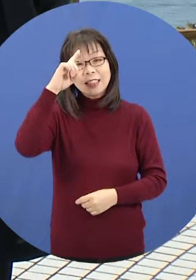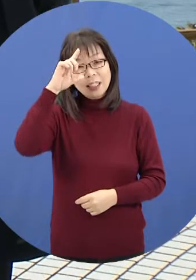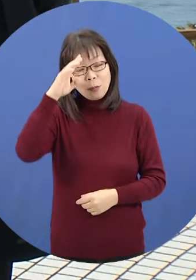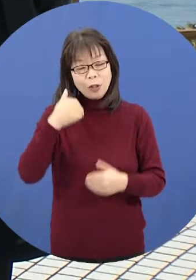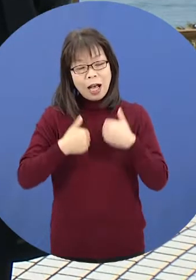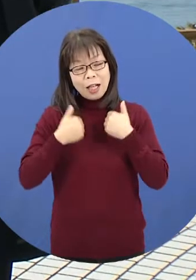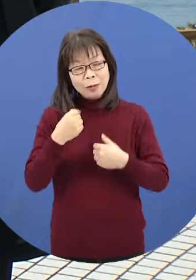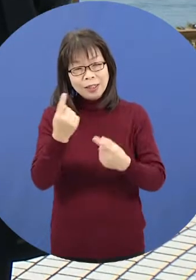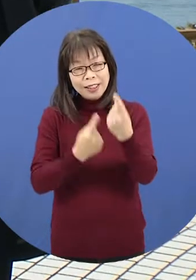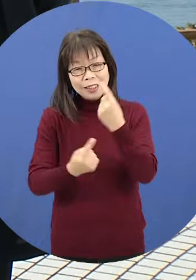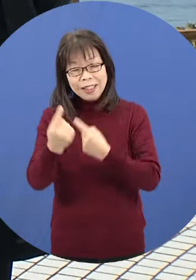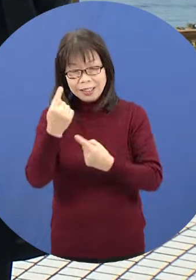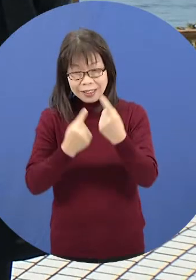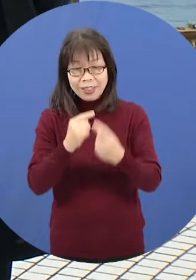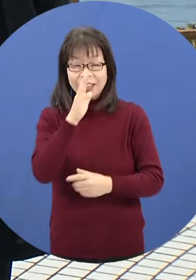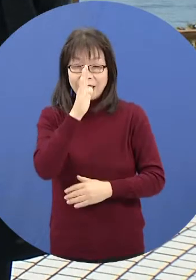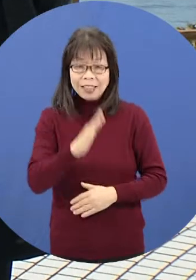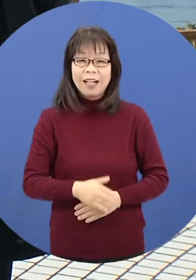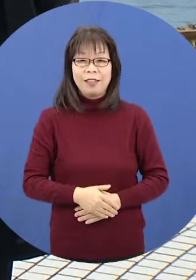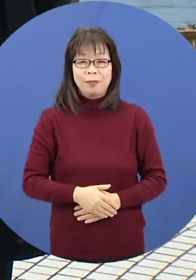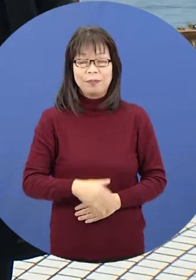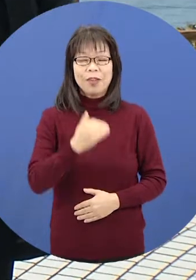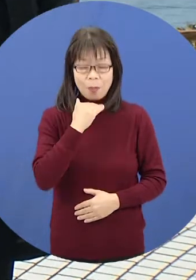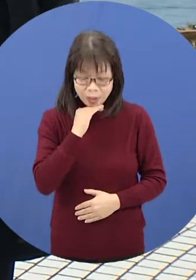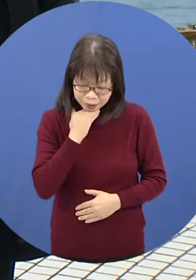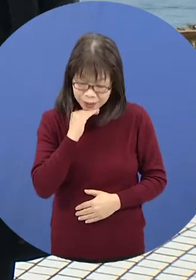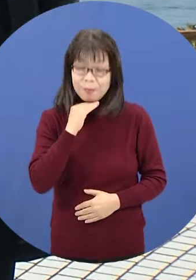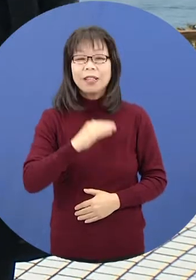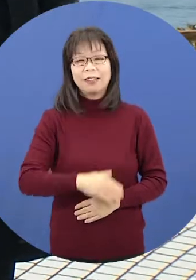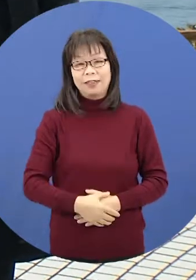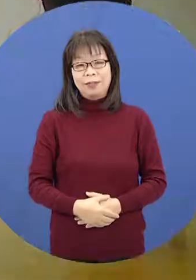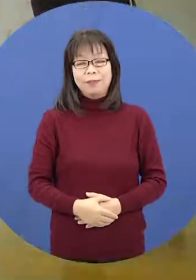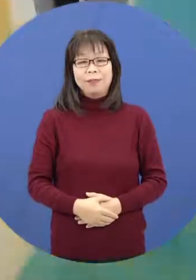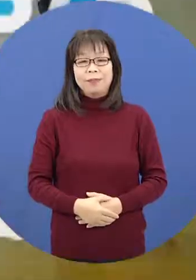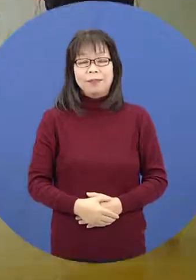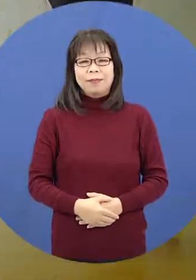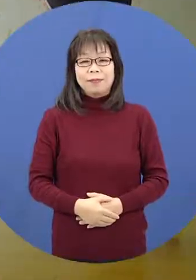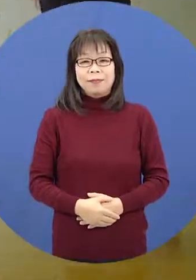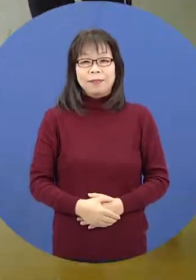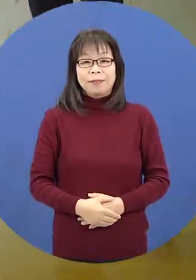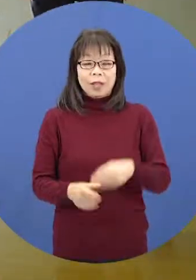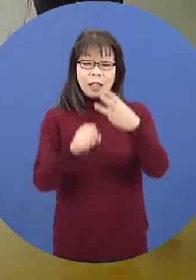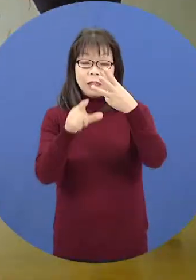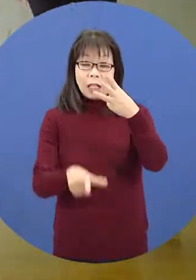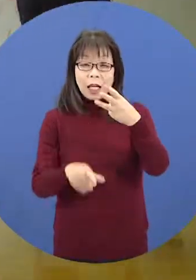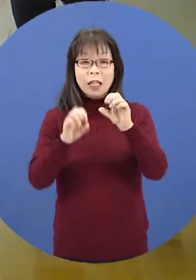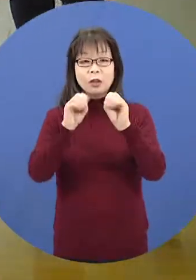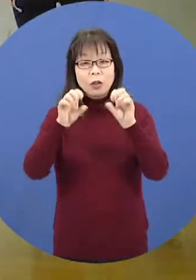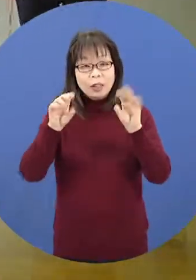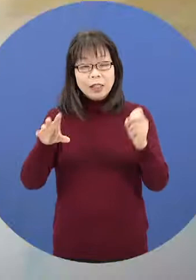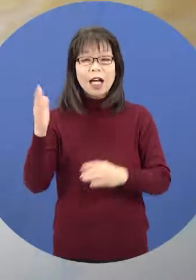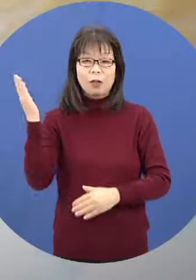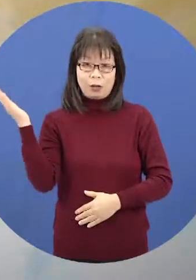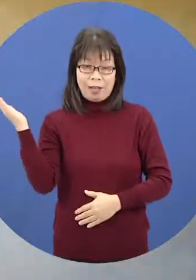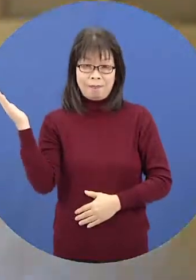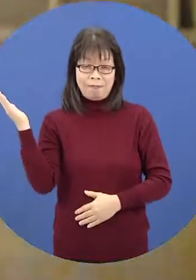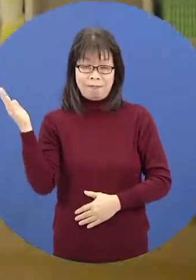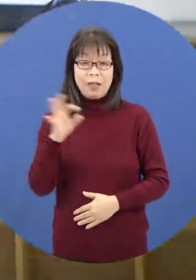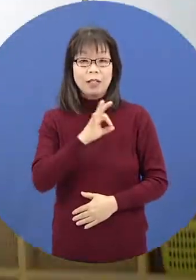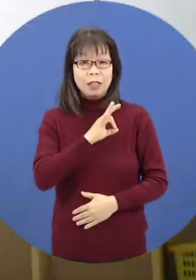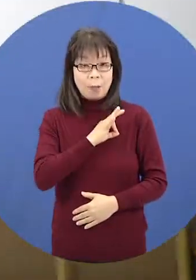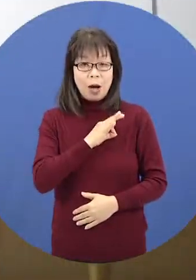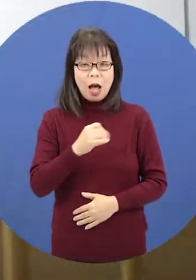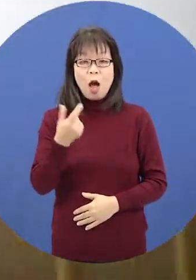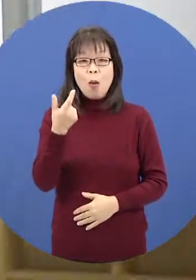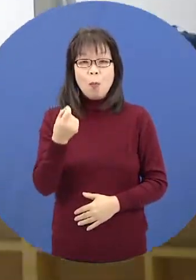を楽しんでください。皆さんのお越しをお待ちしてます。 今月のキラッとさん、ウェルネスプロ